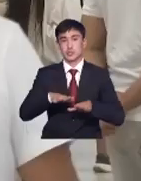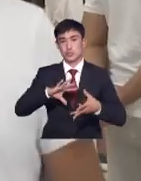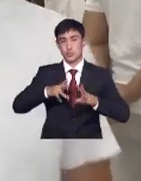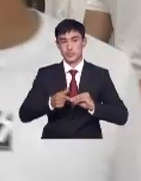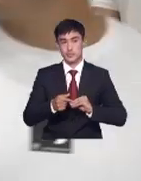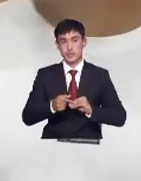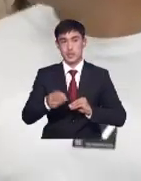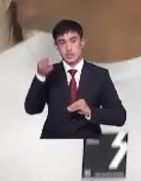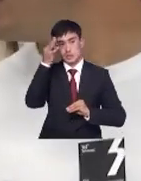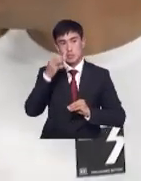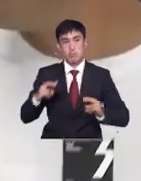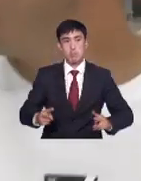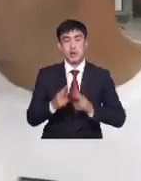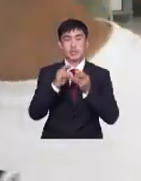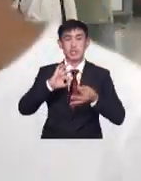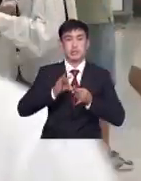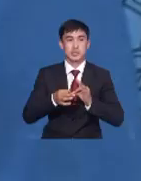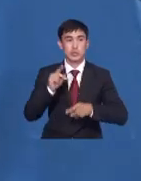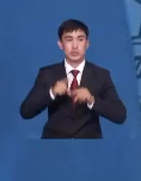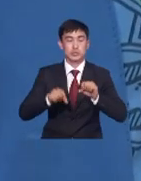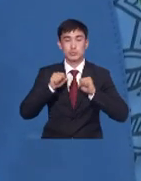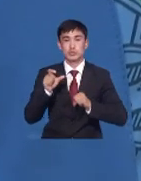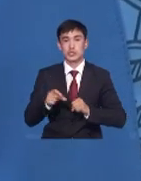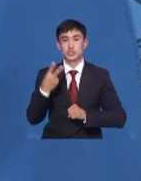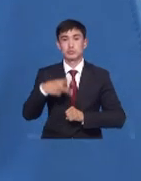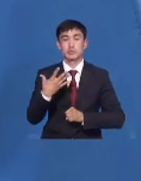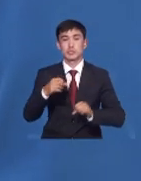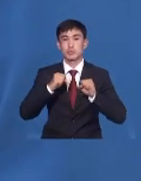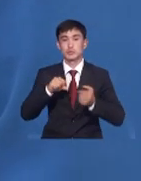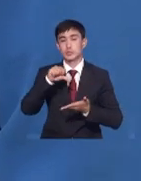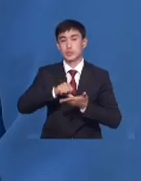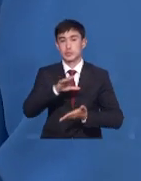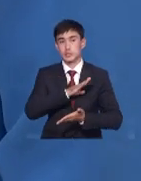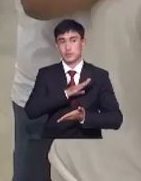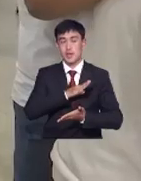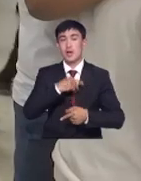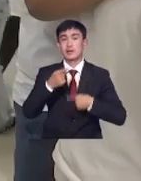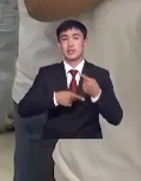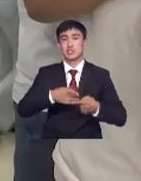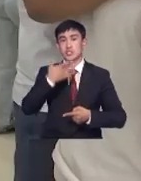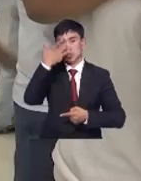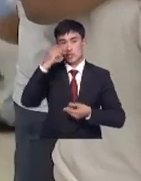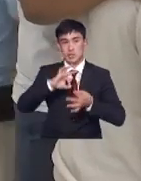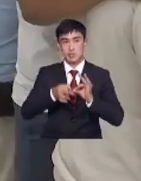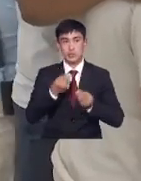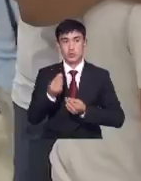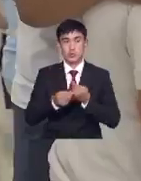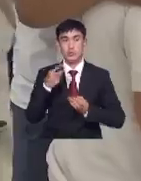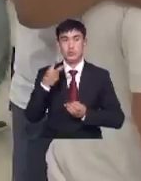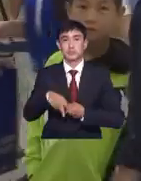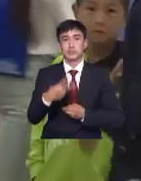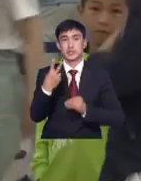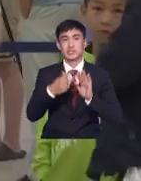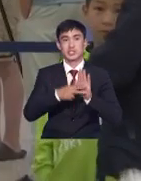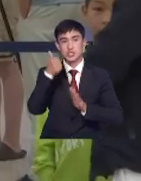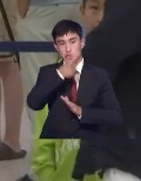Еске сала кетсек, Париж олимпиадасында отандық спортшылар 25 спорт түрінен сынға түсті. Ал келесі жазғы олимпиада ойындары